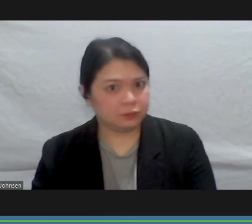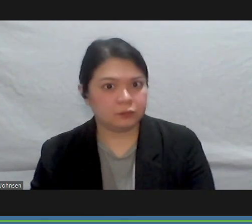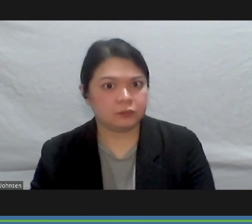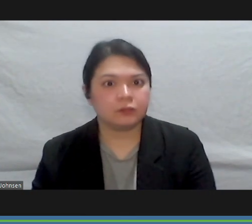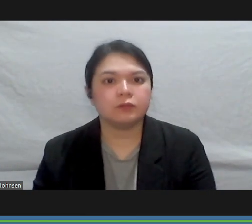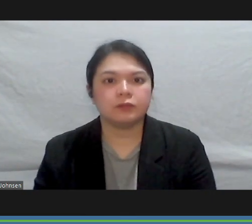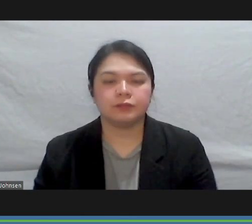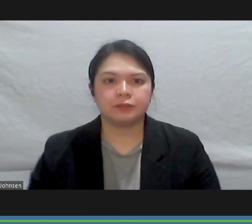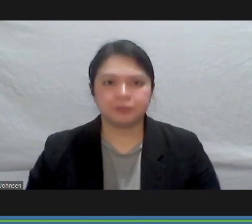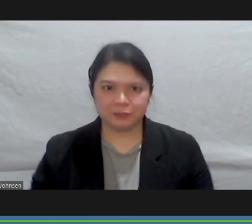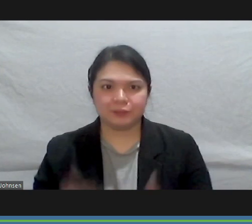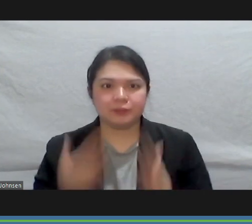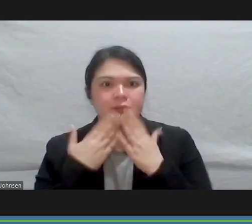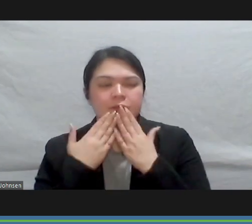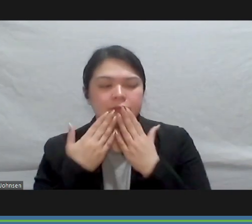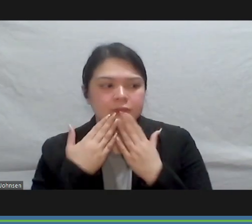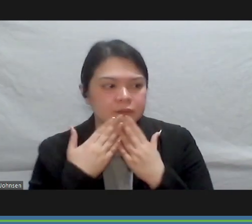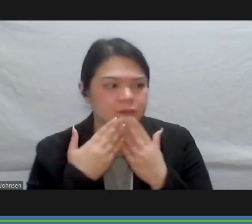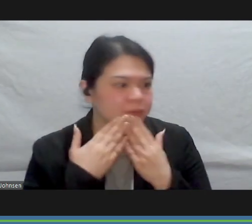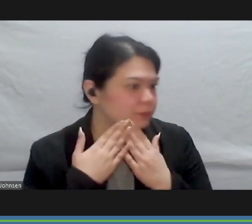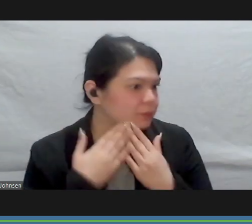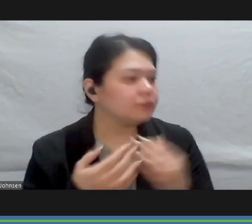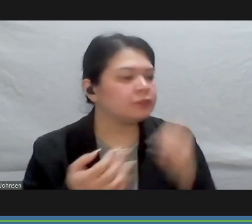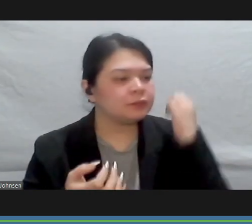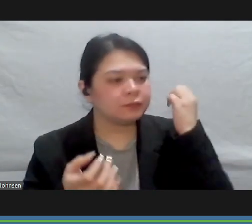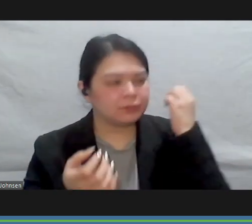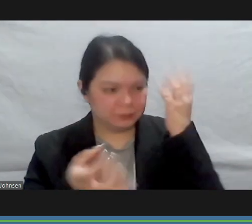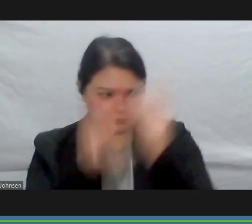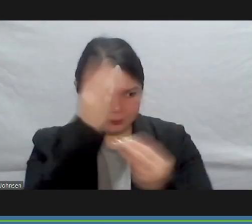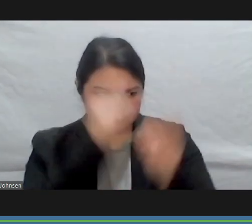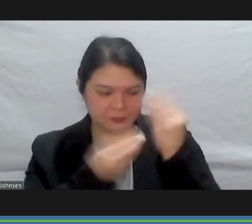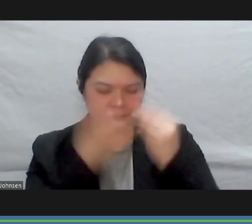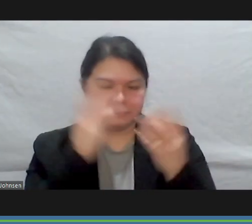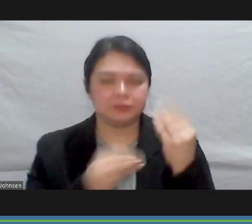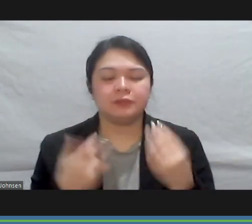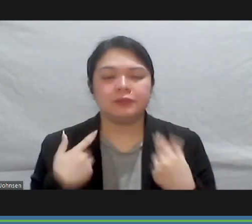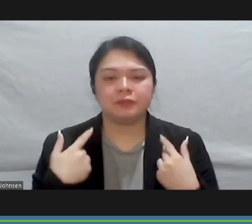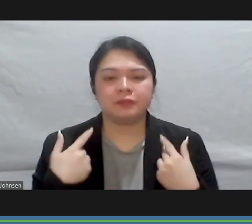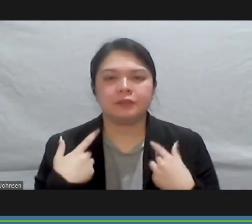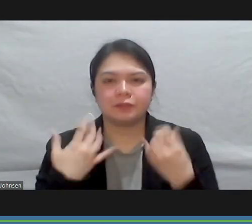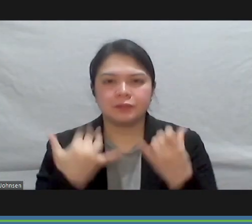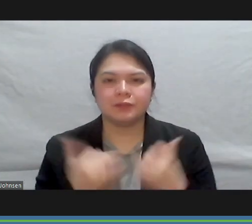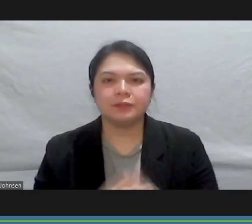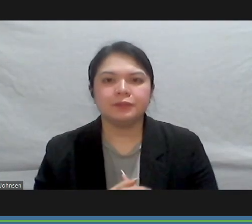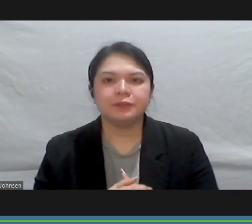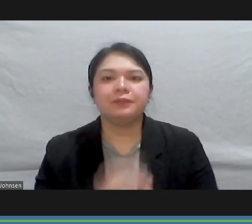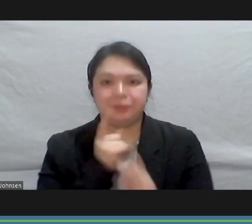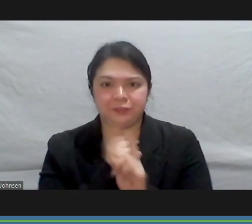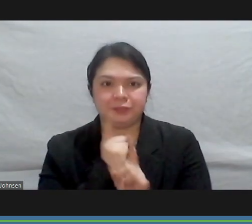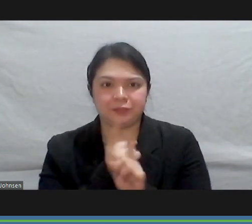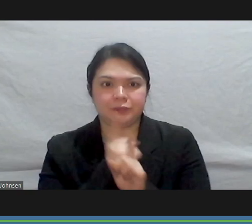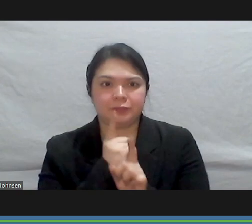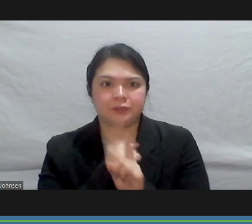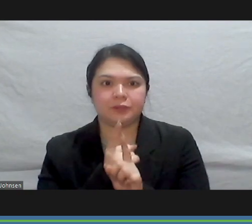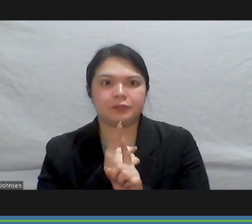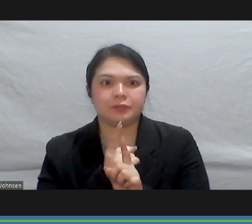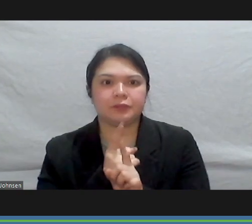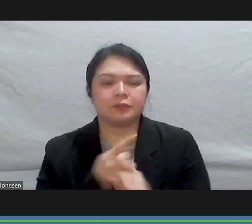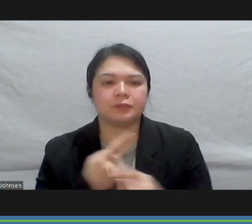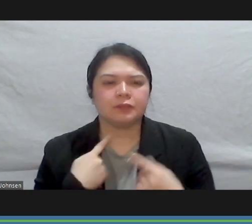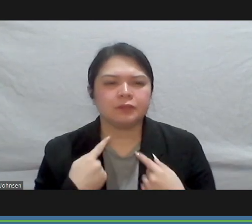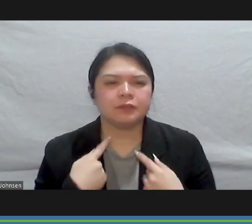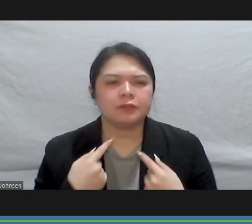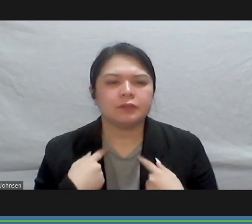Marami pong salamat, Ma'am Chet. Ang dami na naman naming natutunan, no? So tama po yung sinabi ni Ma'am